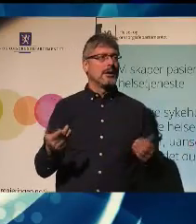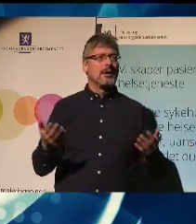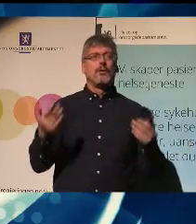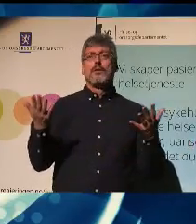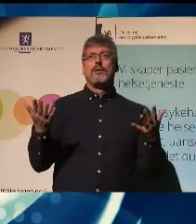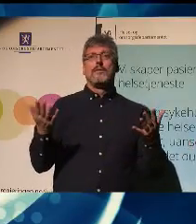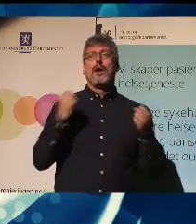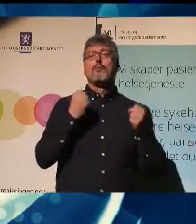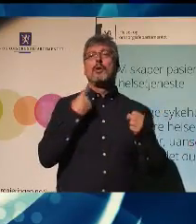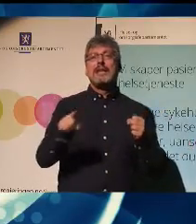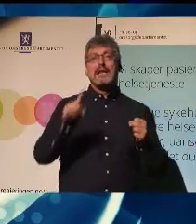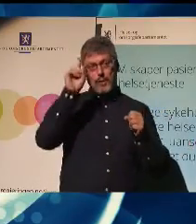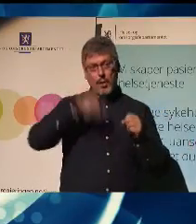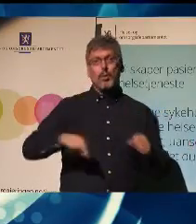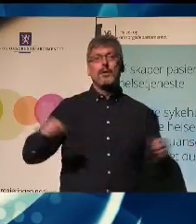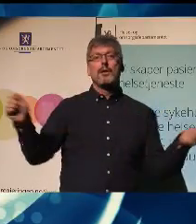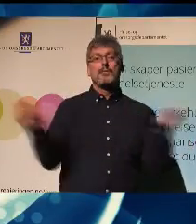av.